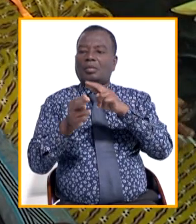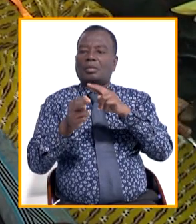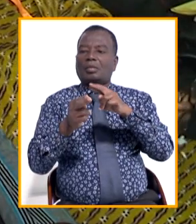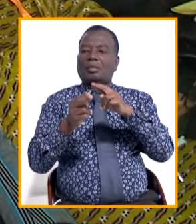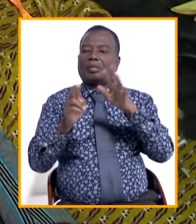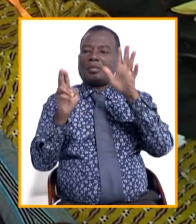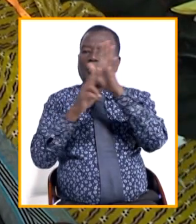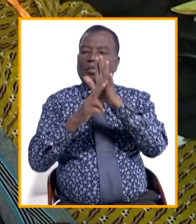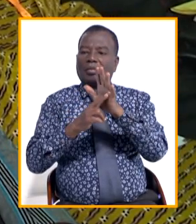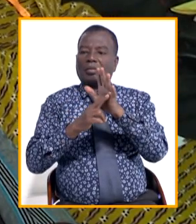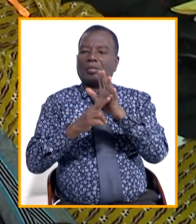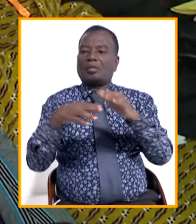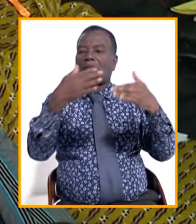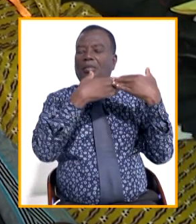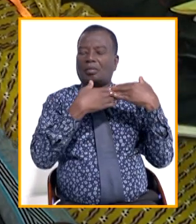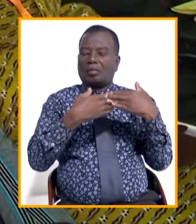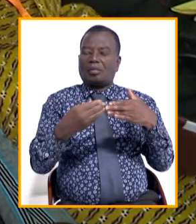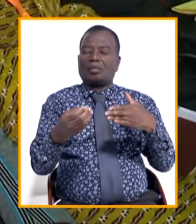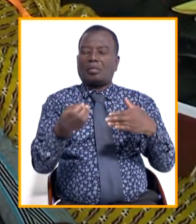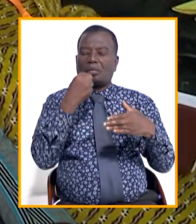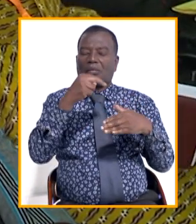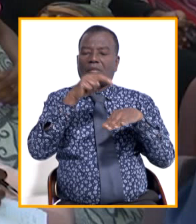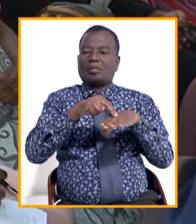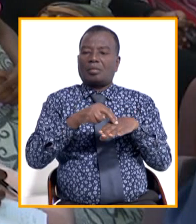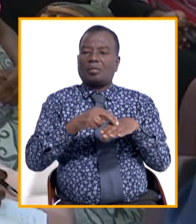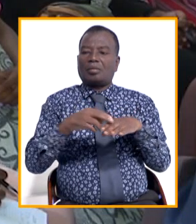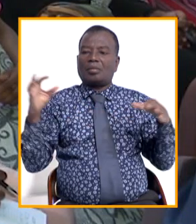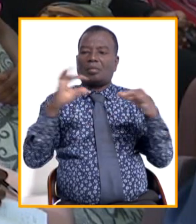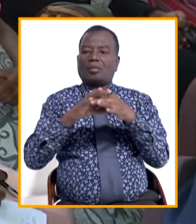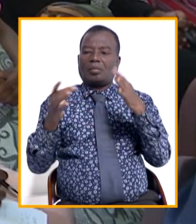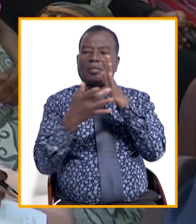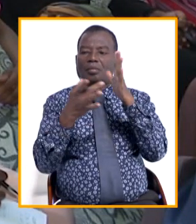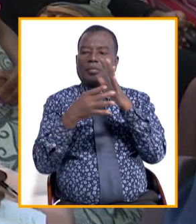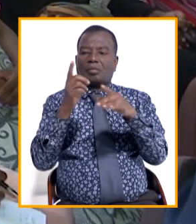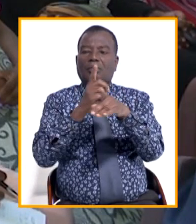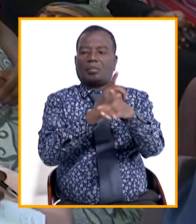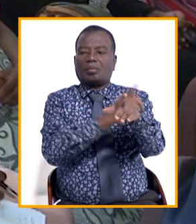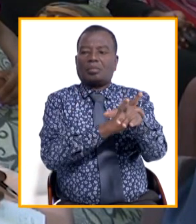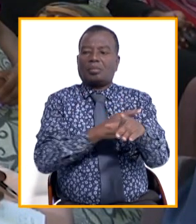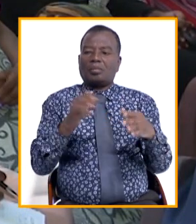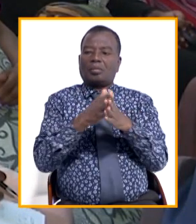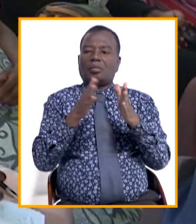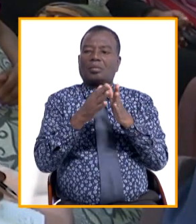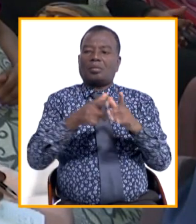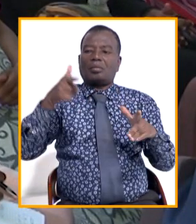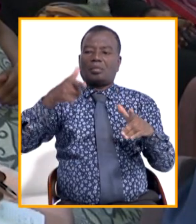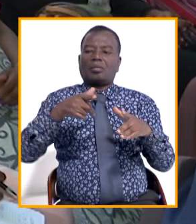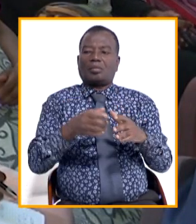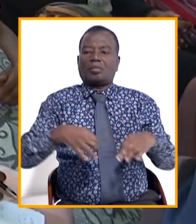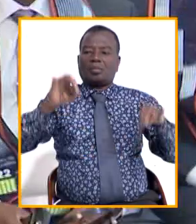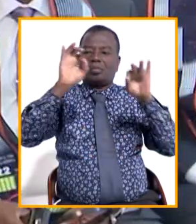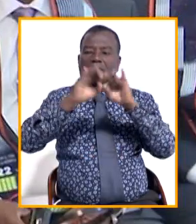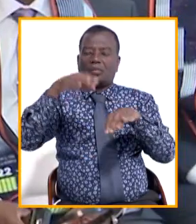des structures de l'ONU en charge de la nutrition, les partenaires techniques au développement. Une réunion de grande